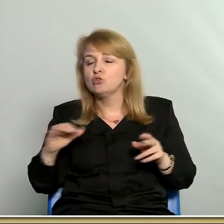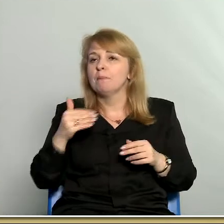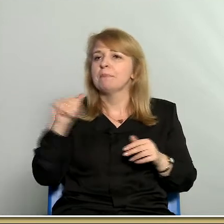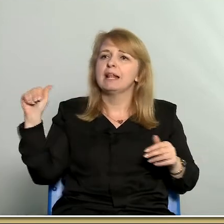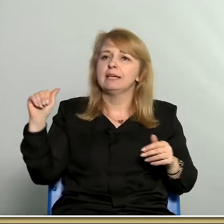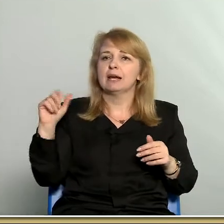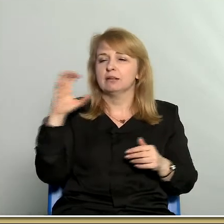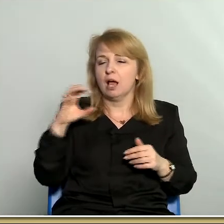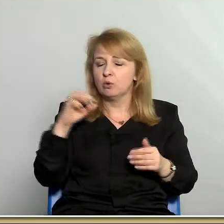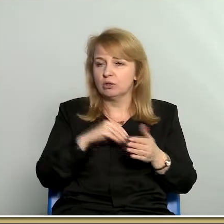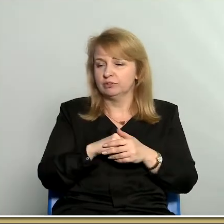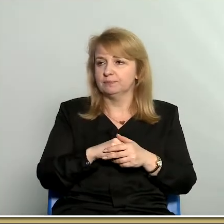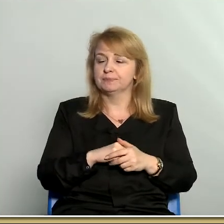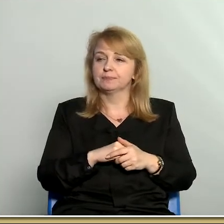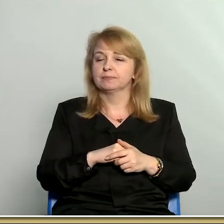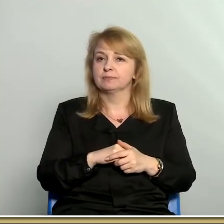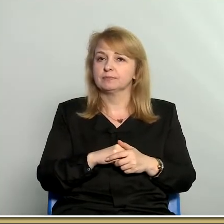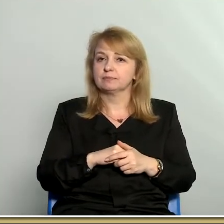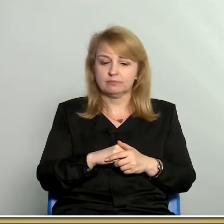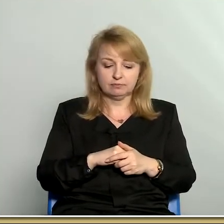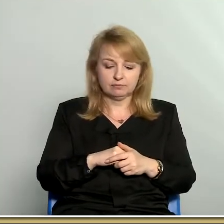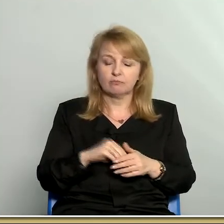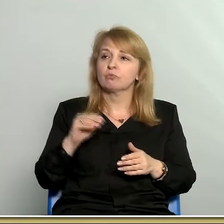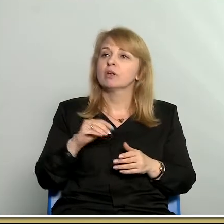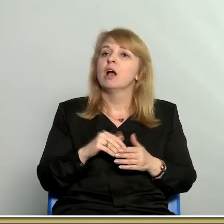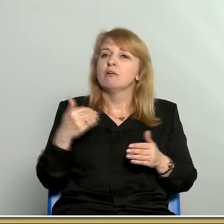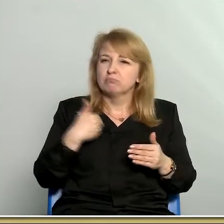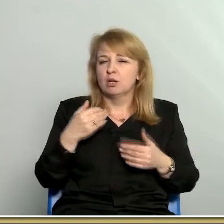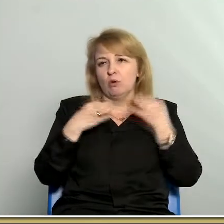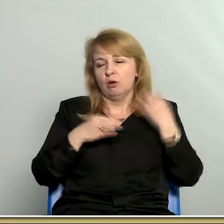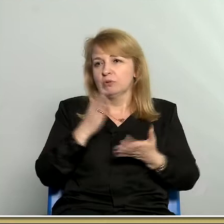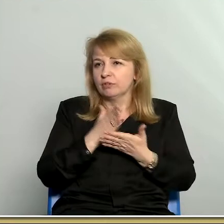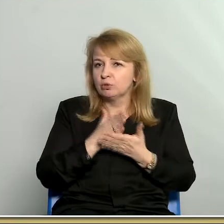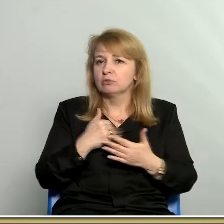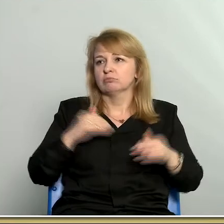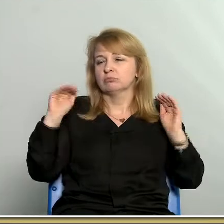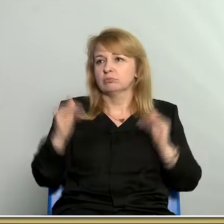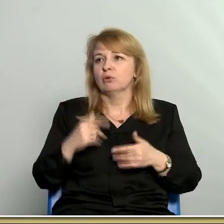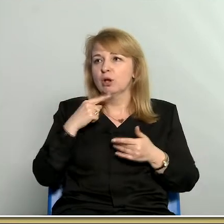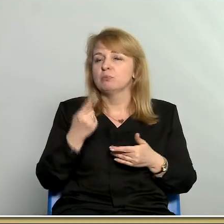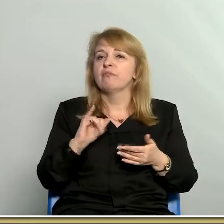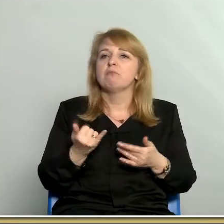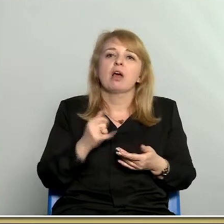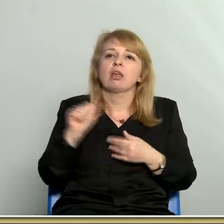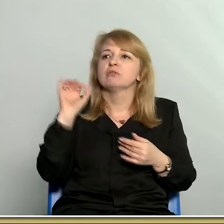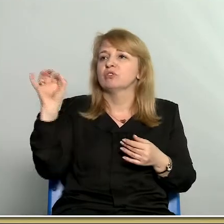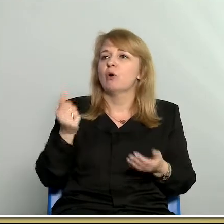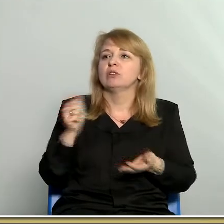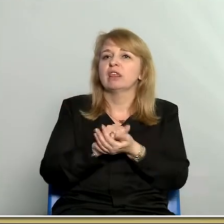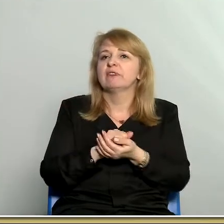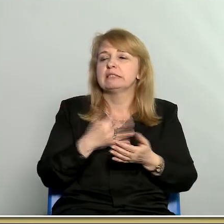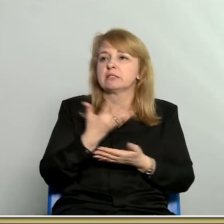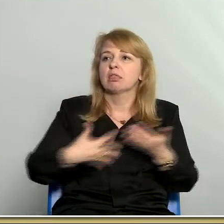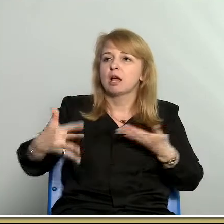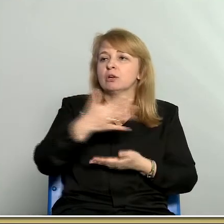na cały regionalny program. O tym też już była mowa, więc krótko o zintegrowane inwestycje terytorialne i